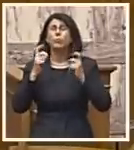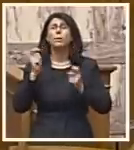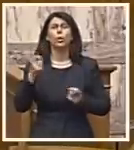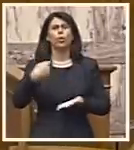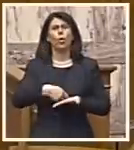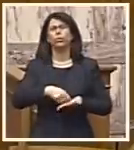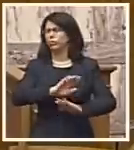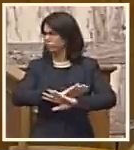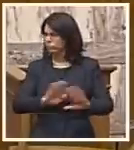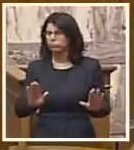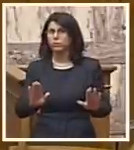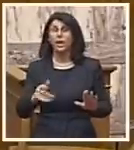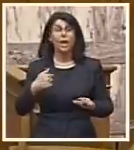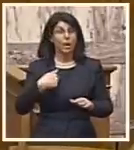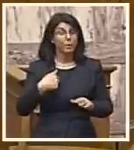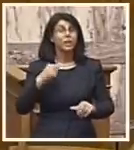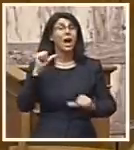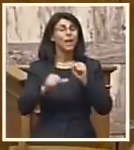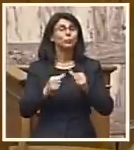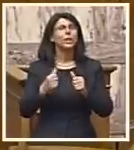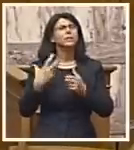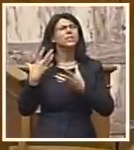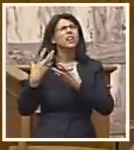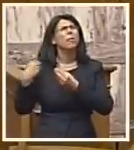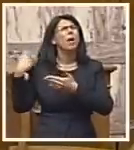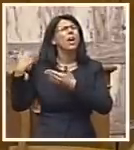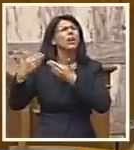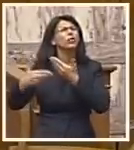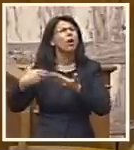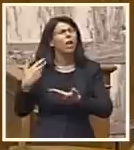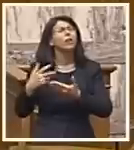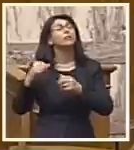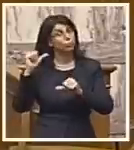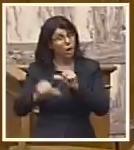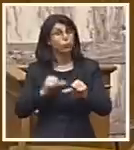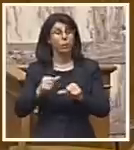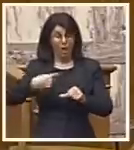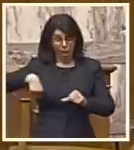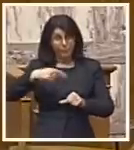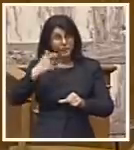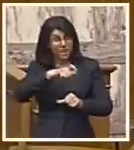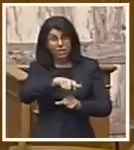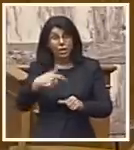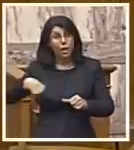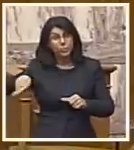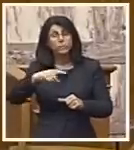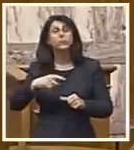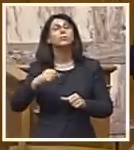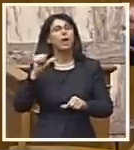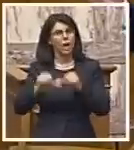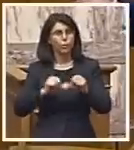κόστος. Αλλάζοντας τις συνήθειές μας, αλλάζοντας και εμείς οι ίδιοι, χωρίς να μετράμε